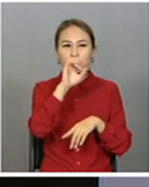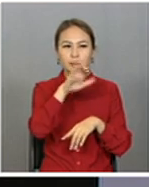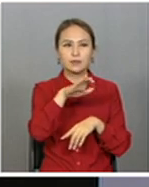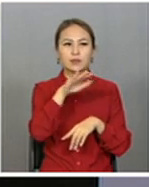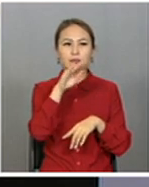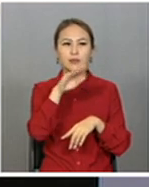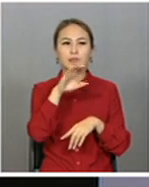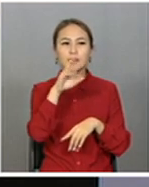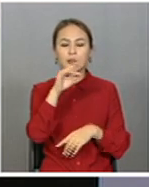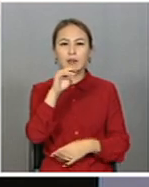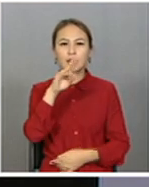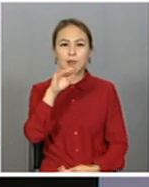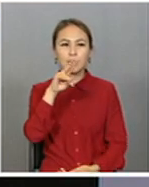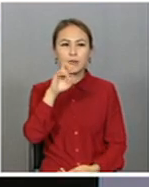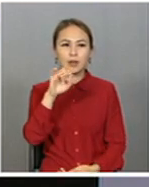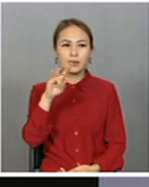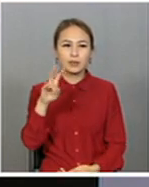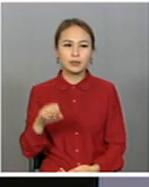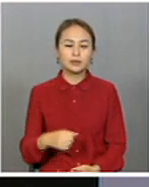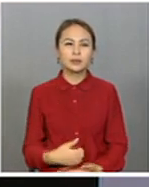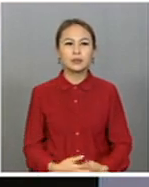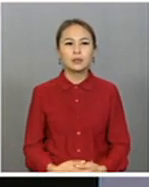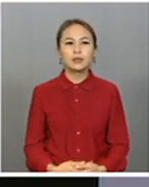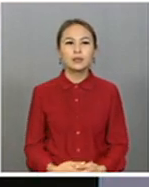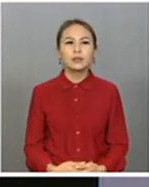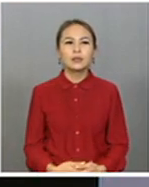с дельтаплана?